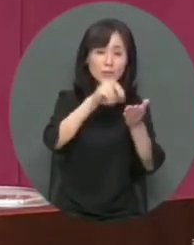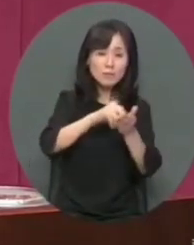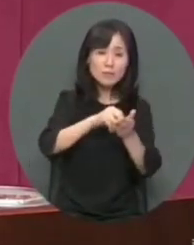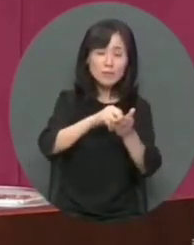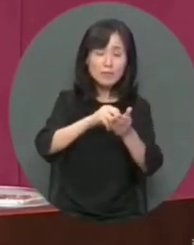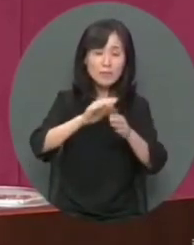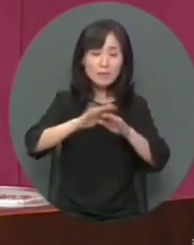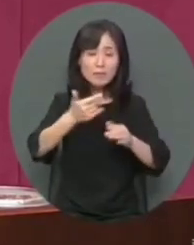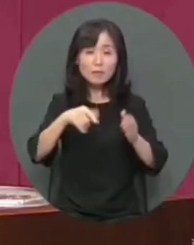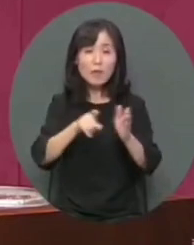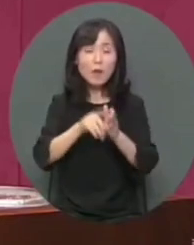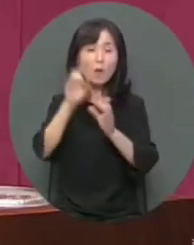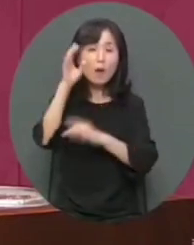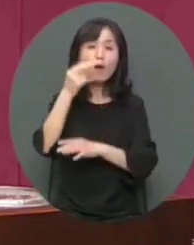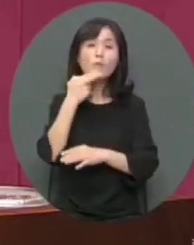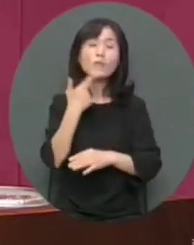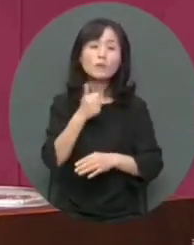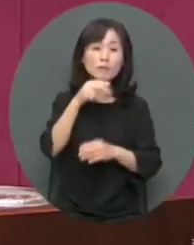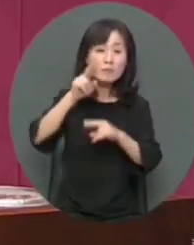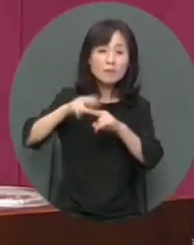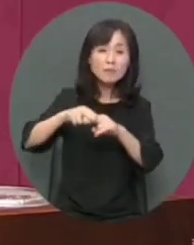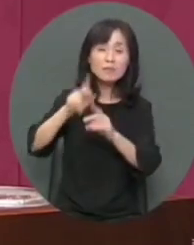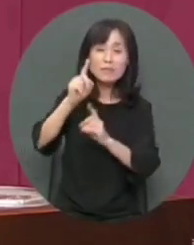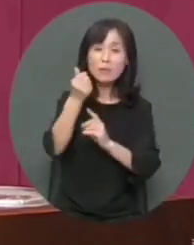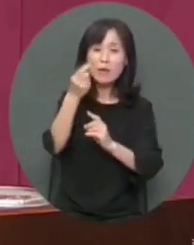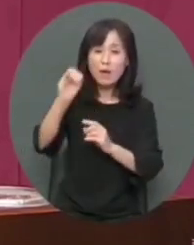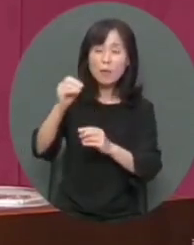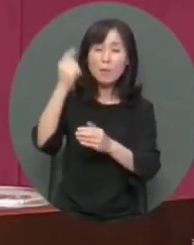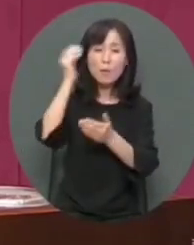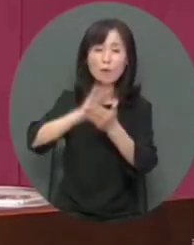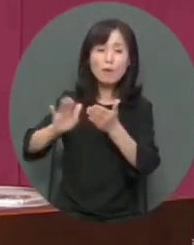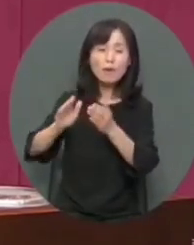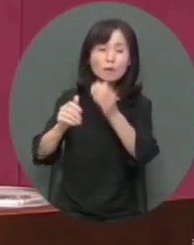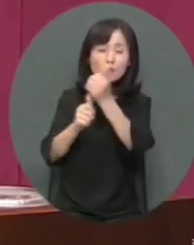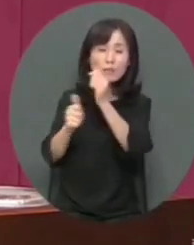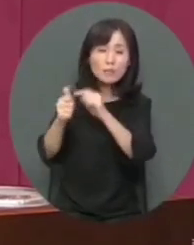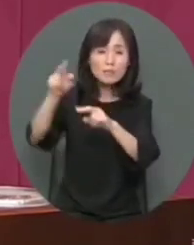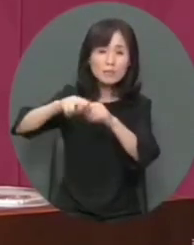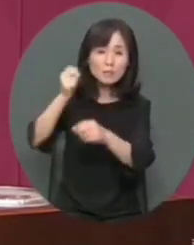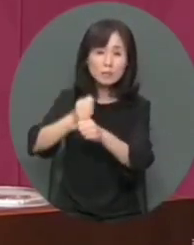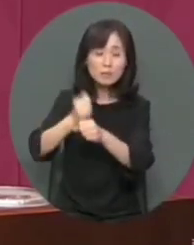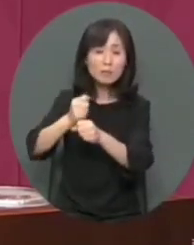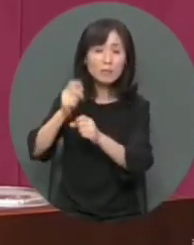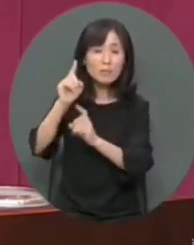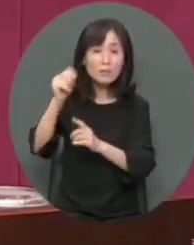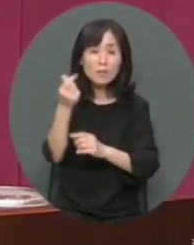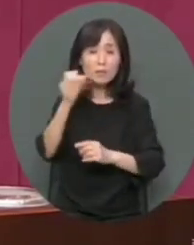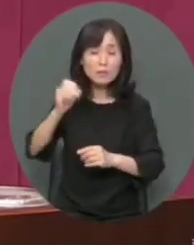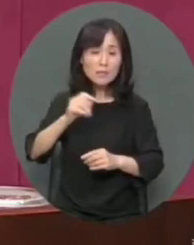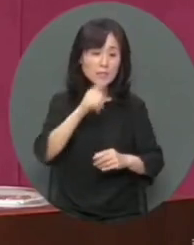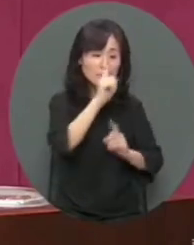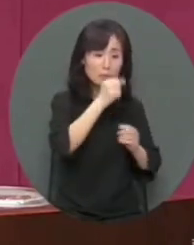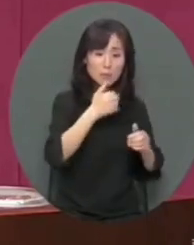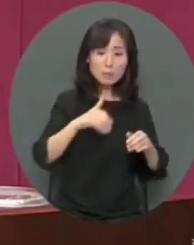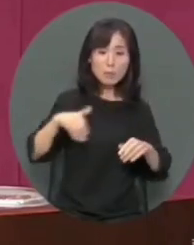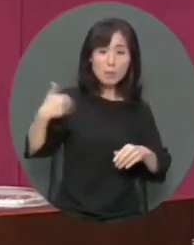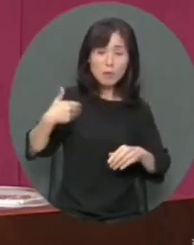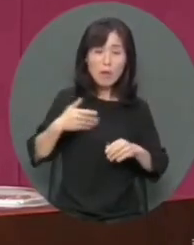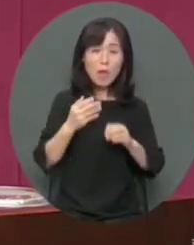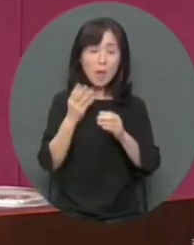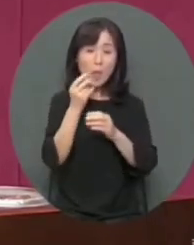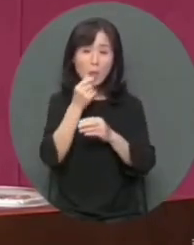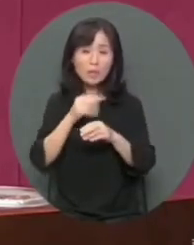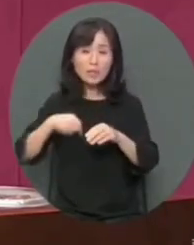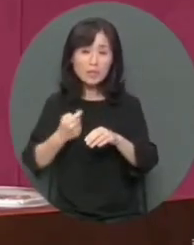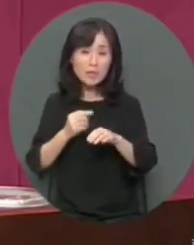자리를 이재명 지사가 만든 자리인데 그런 평화부지사가 북한과의 교섭을 자기 몰래 했다는 이재명 의원의